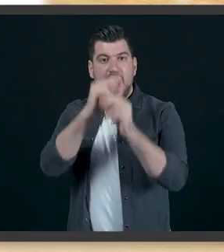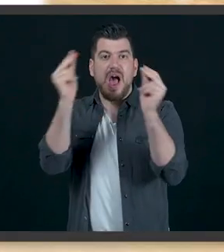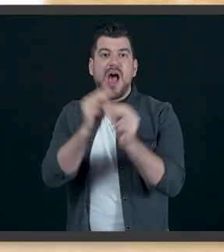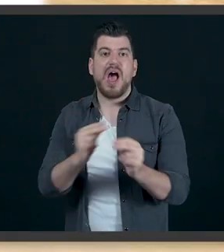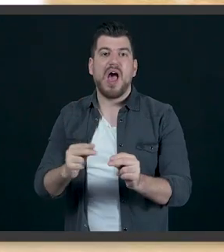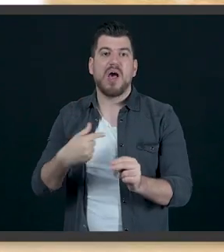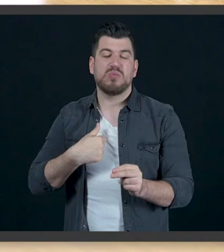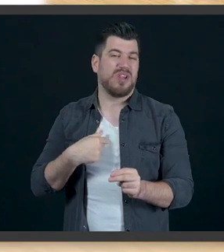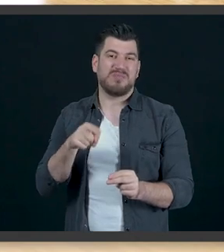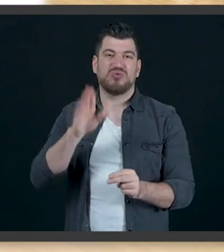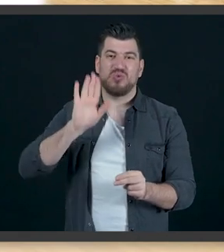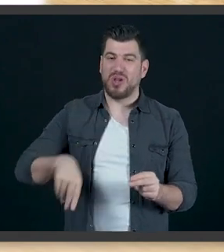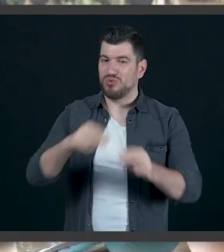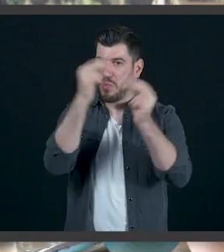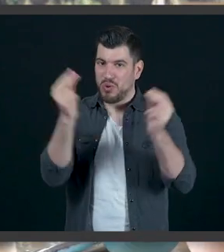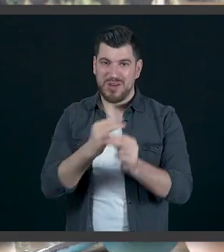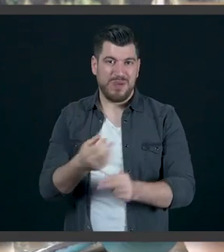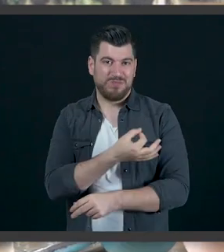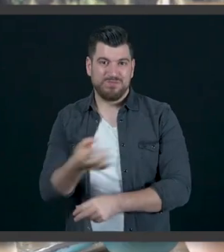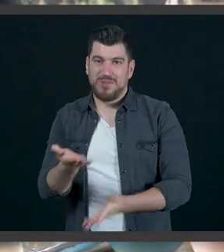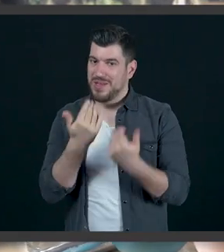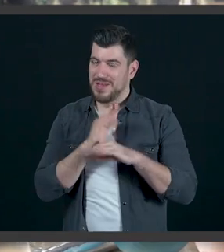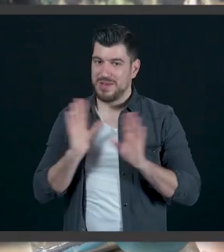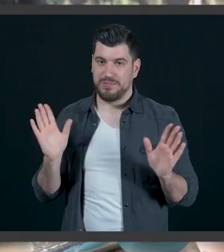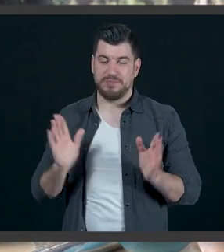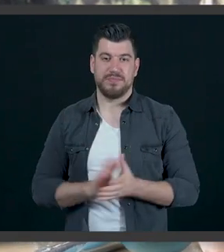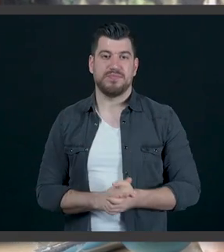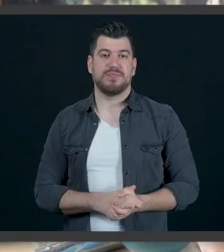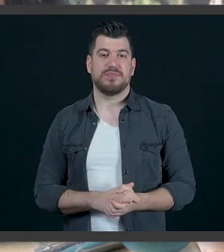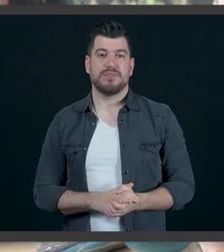μειώσουμε το χρόνο ψησίματος. Πρέπει να αλλάξουμε πολλά πράγματα. Και ανακατεύω.